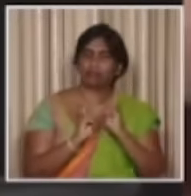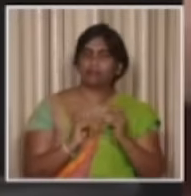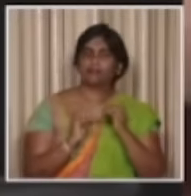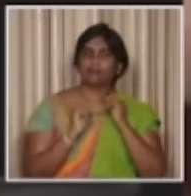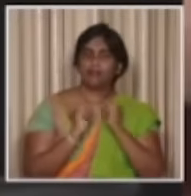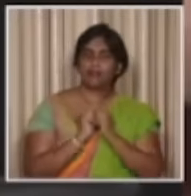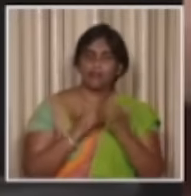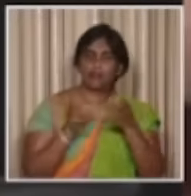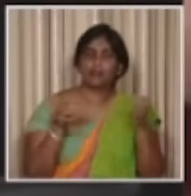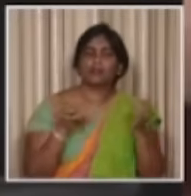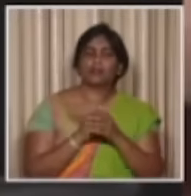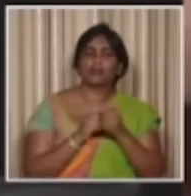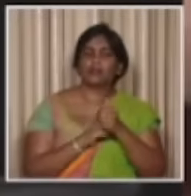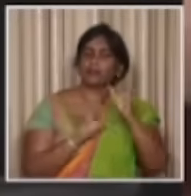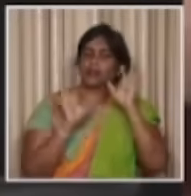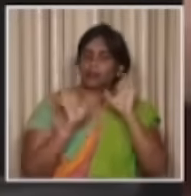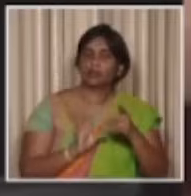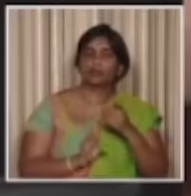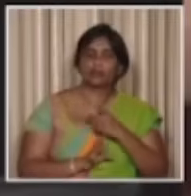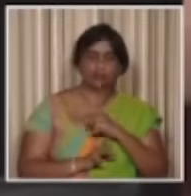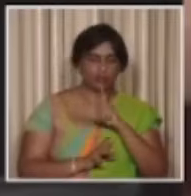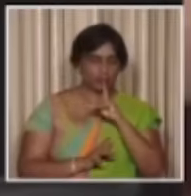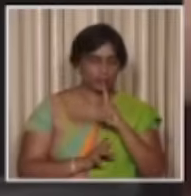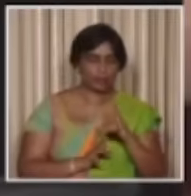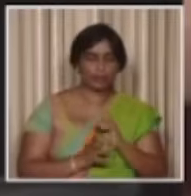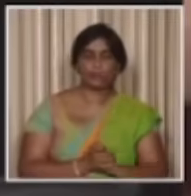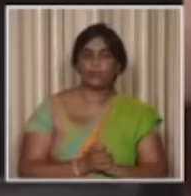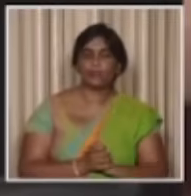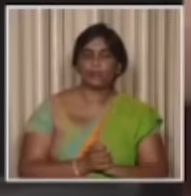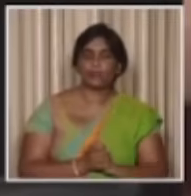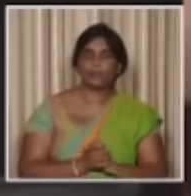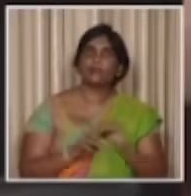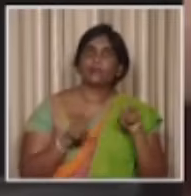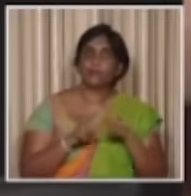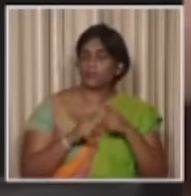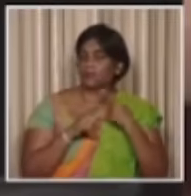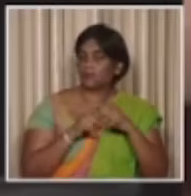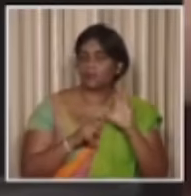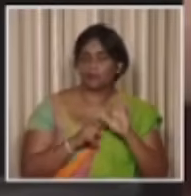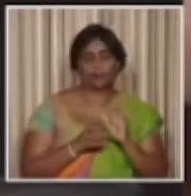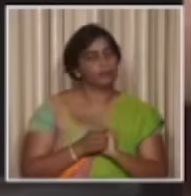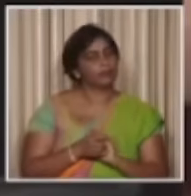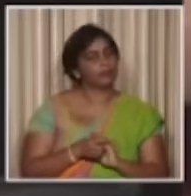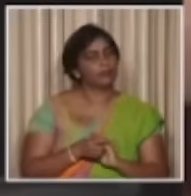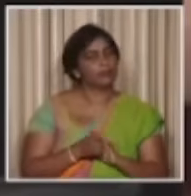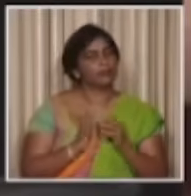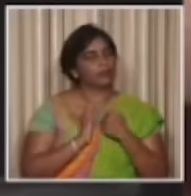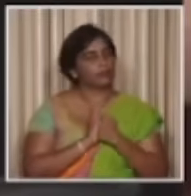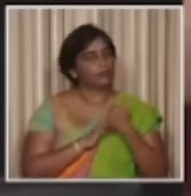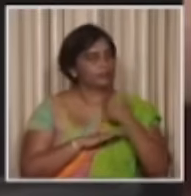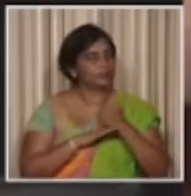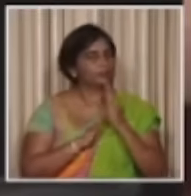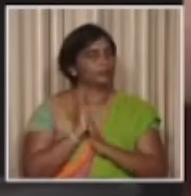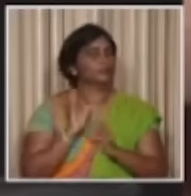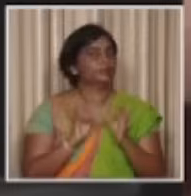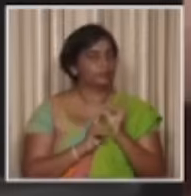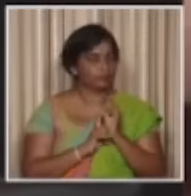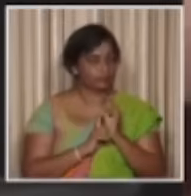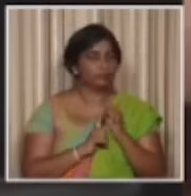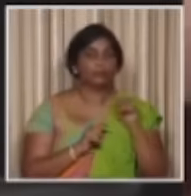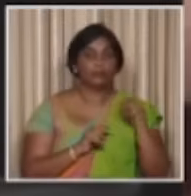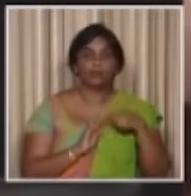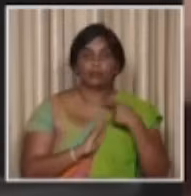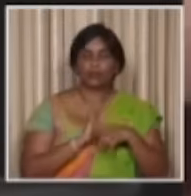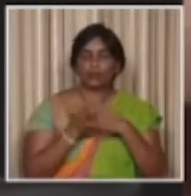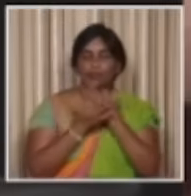මේ වැඩබැරි කණ්ඩායමක් එක්ක වැඩ කරන්න එපා කියන එක අපි විශේෂයෙන්ම මතක් කරනවා. ඒ විතරක් නෙමෙයි ගරු මූලාසනිරුඩ මන්ත්‍රීතුමනි මේ